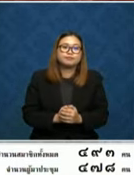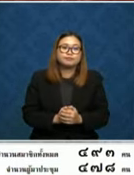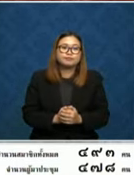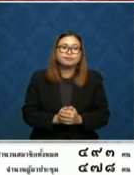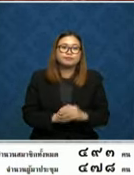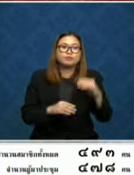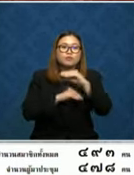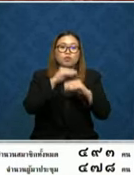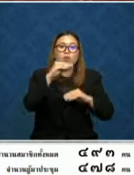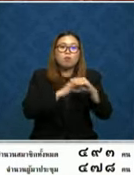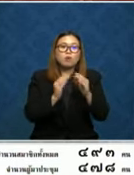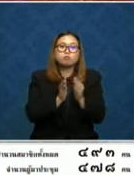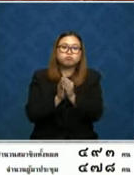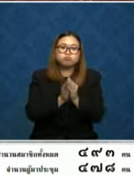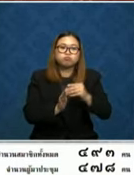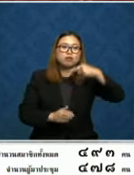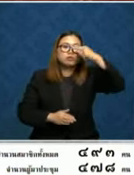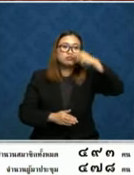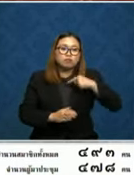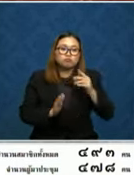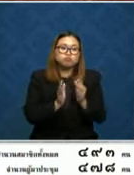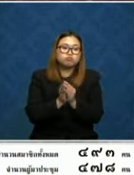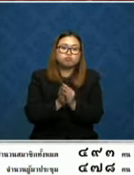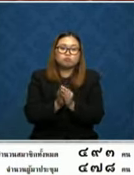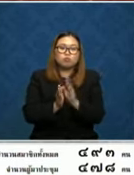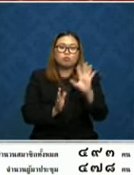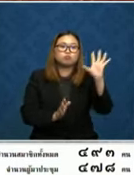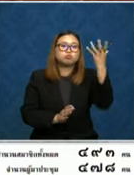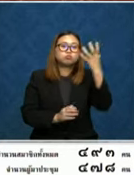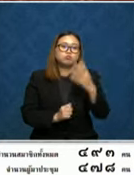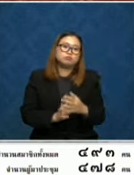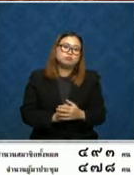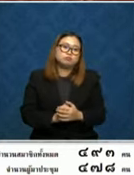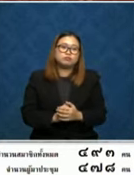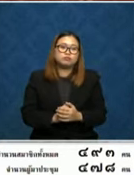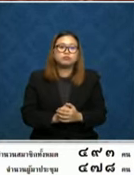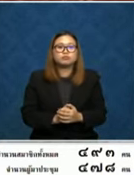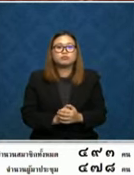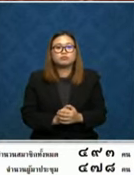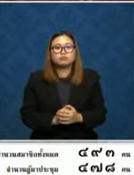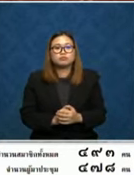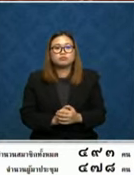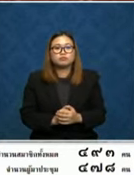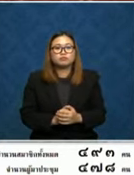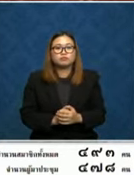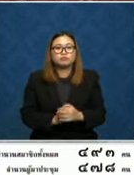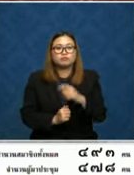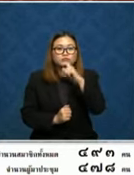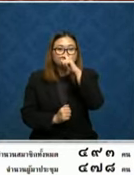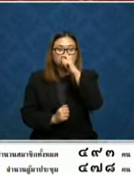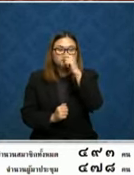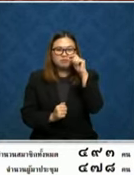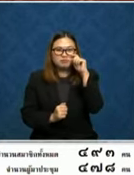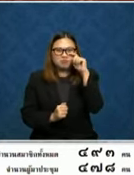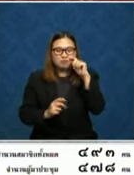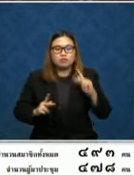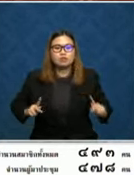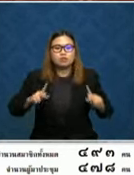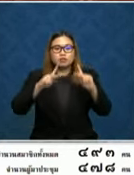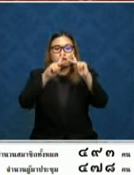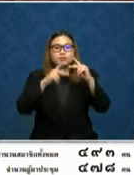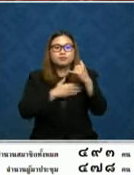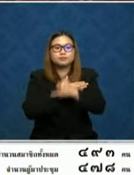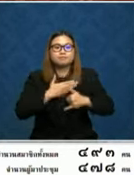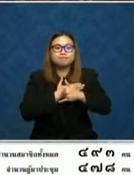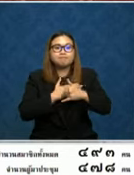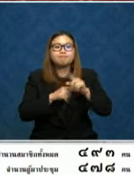งครับครัวไทยสู่ครัวโลกนะครับโครงการนี้ก็เป็นโครงการที่ทางกระทรวงการต่างประเทศก็ทำมานานนะครับส่งเสริม